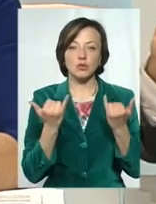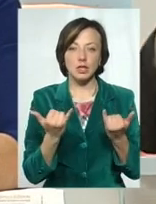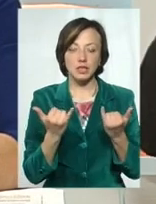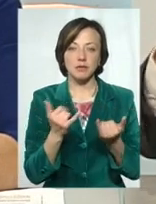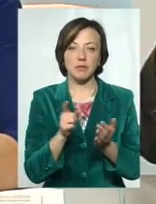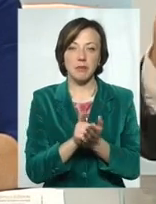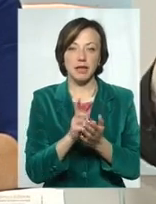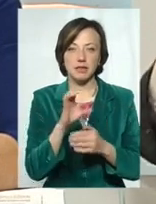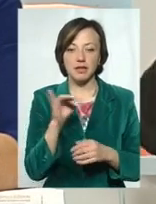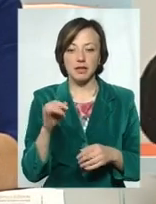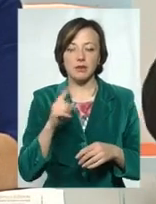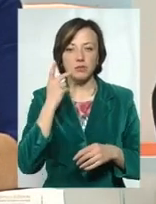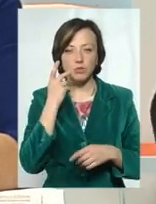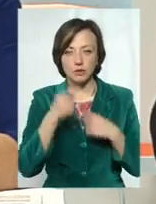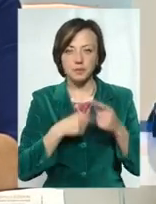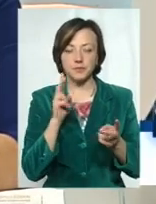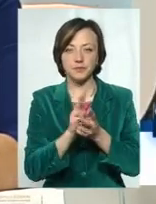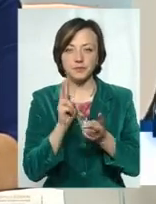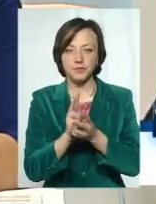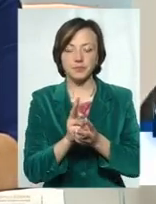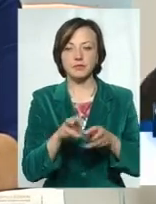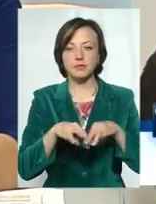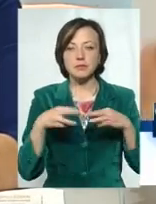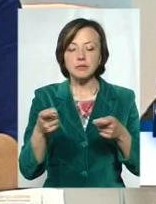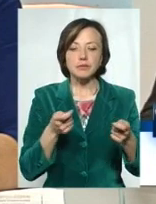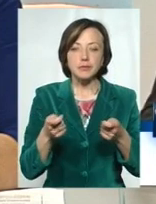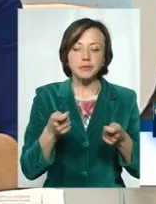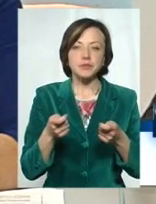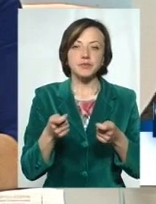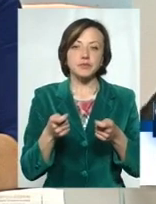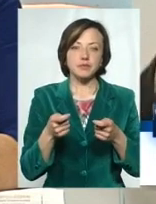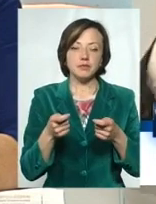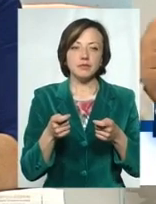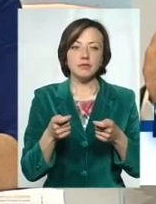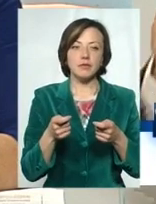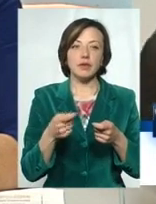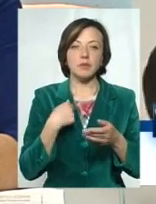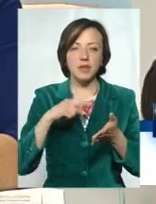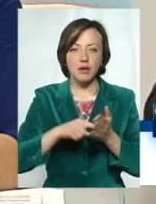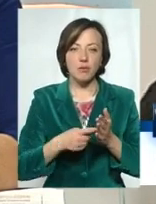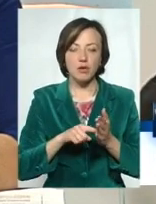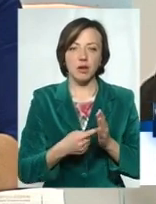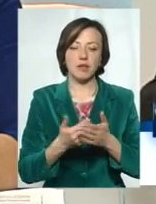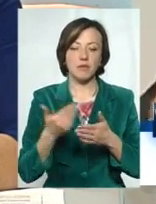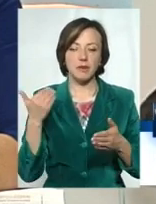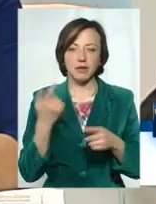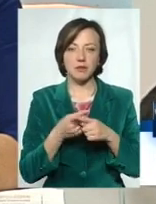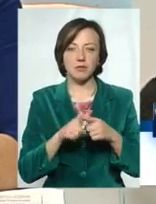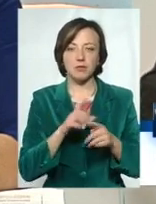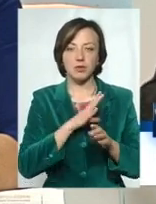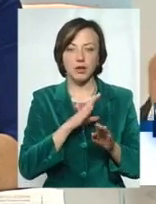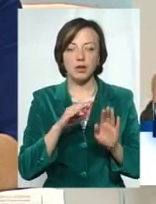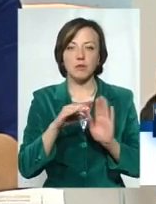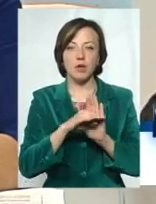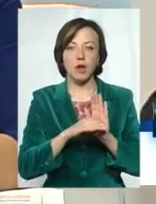пенсії. Ми постійно на цьому наполягали при зустрічах з урядом, так от, з міністрами, і перед тим були в програмі